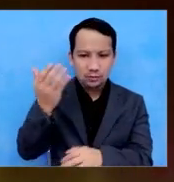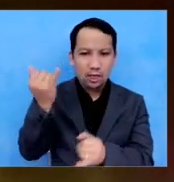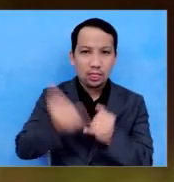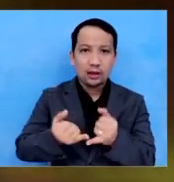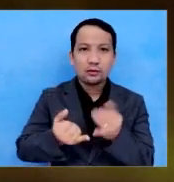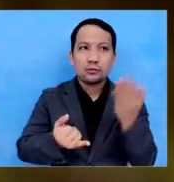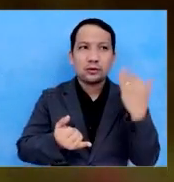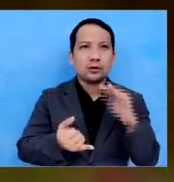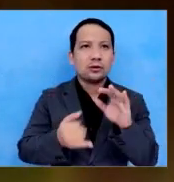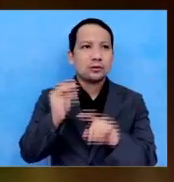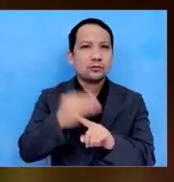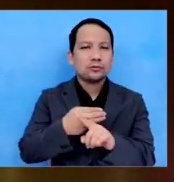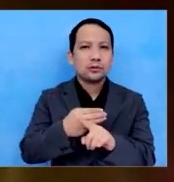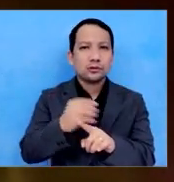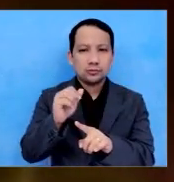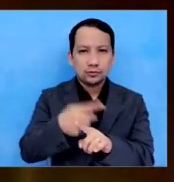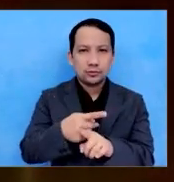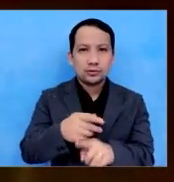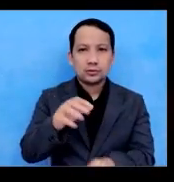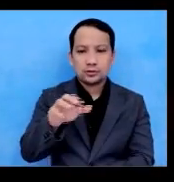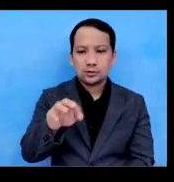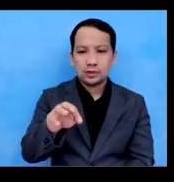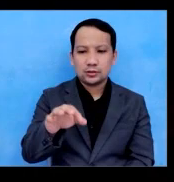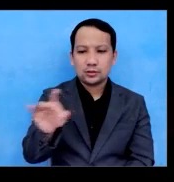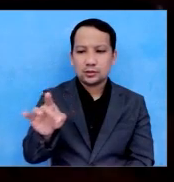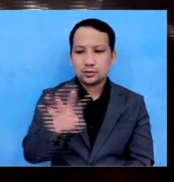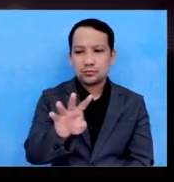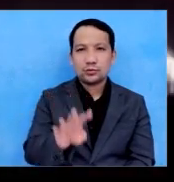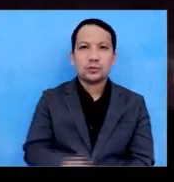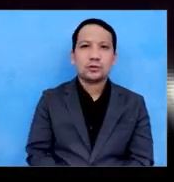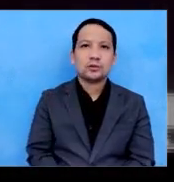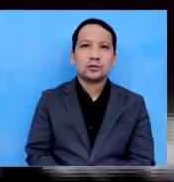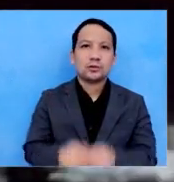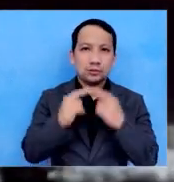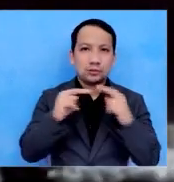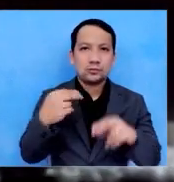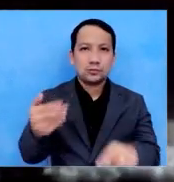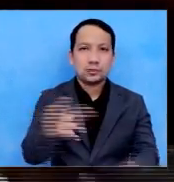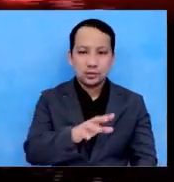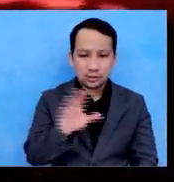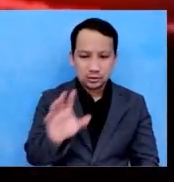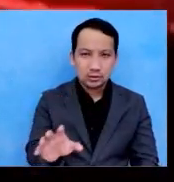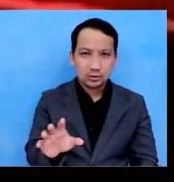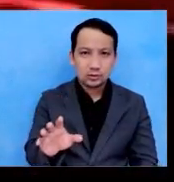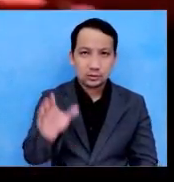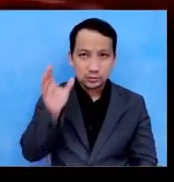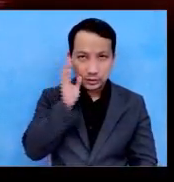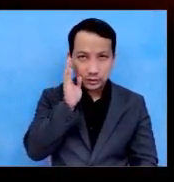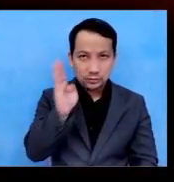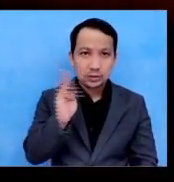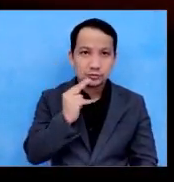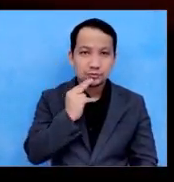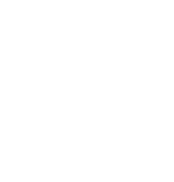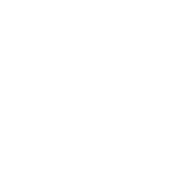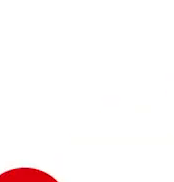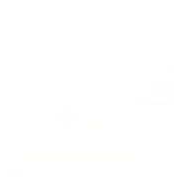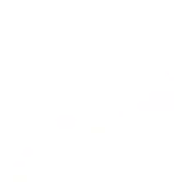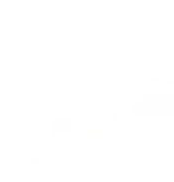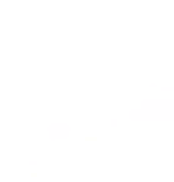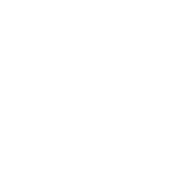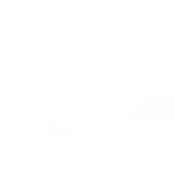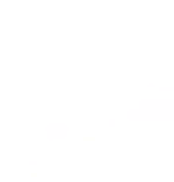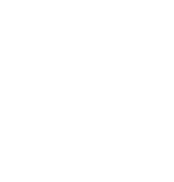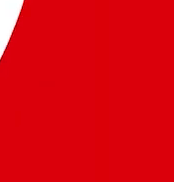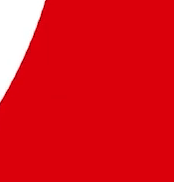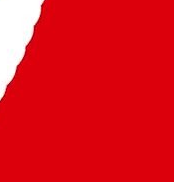noong March at April 1984. Nagbabalita mula sa Frontline, Cherry Baile, News 5.